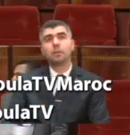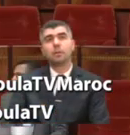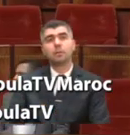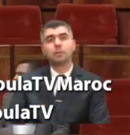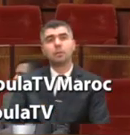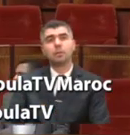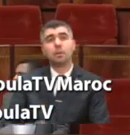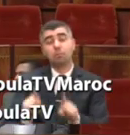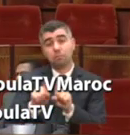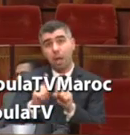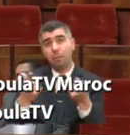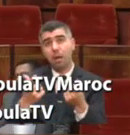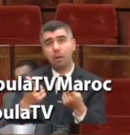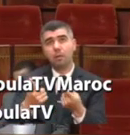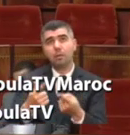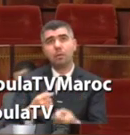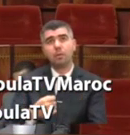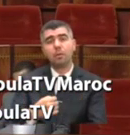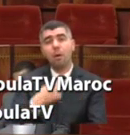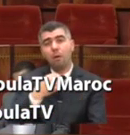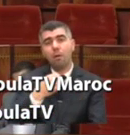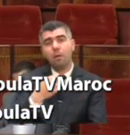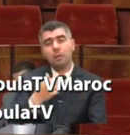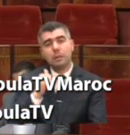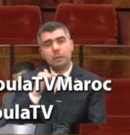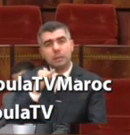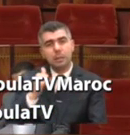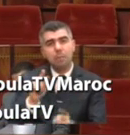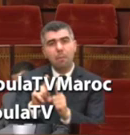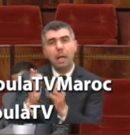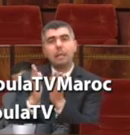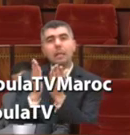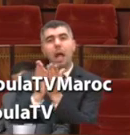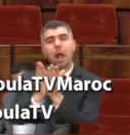هل ترقى إلى وتساير حاجات الطالب المغربي،